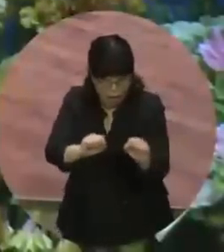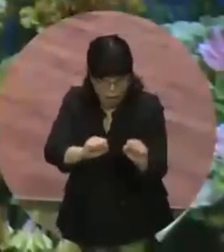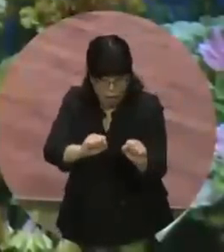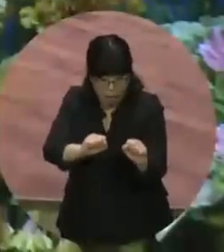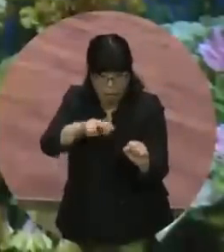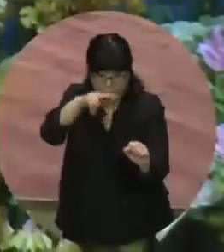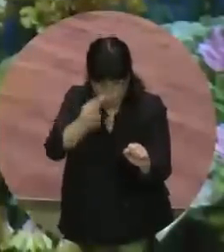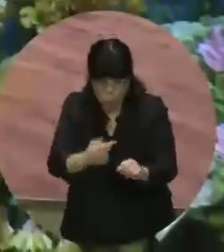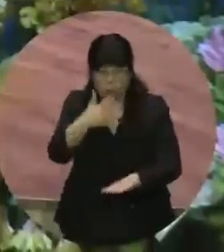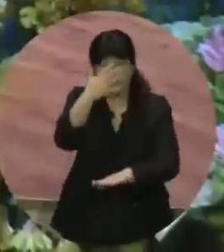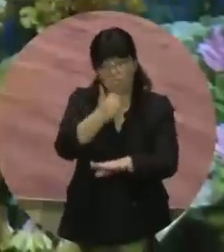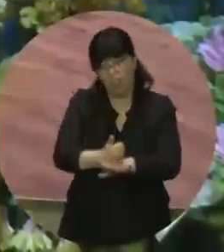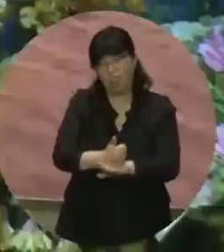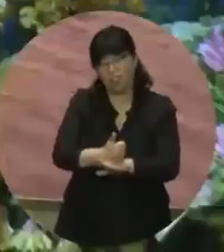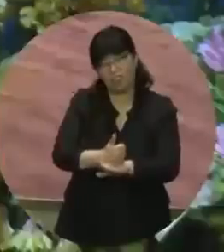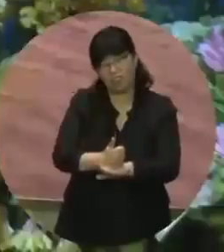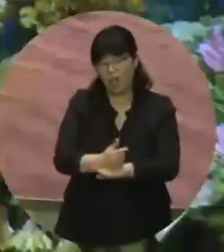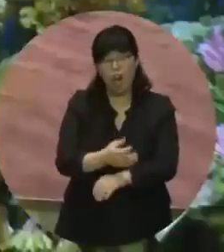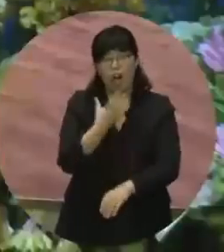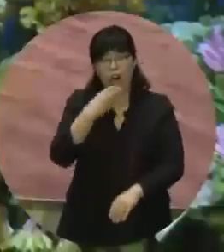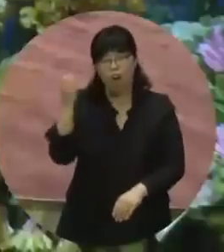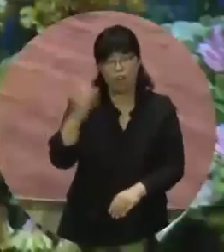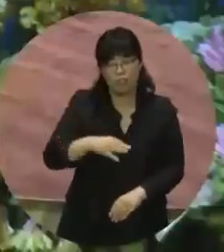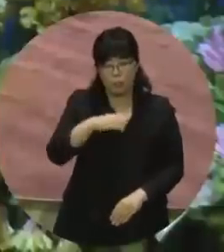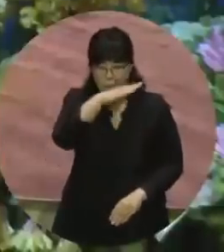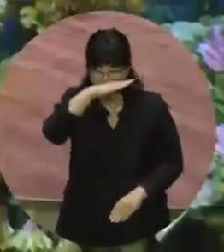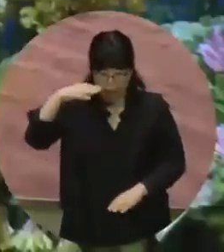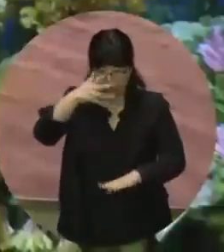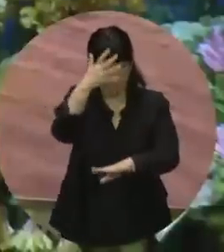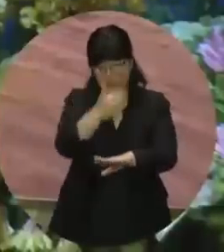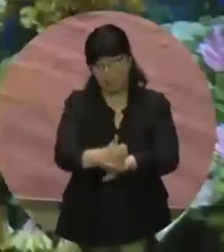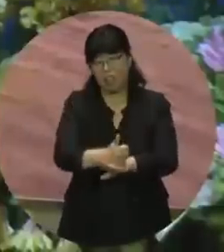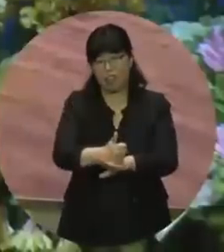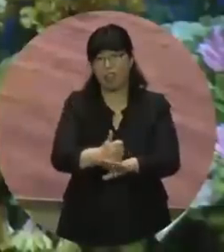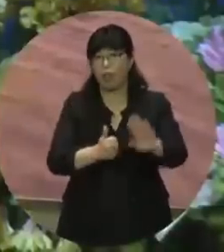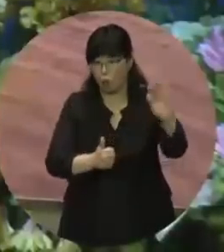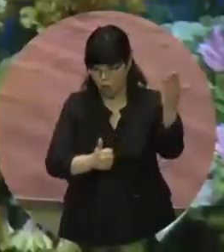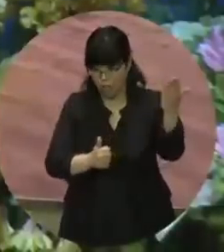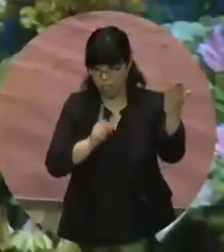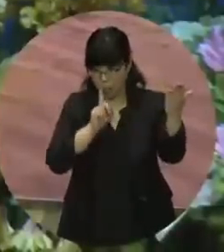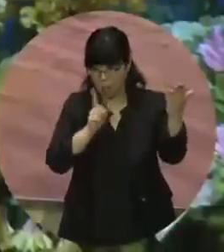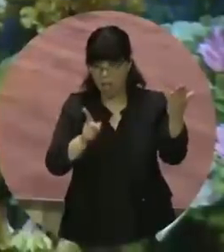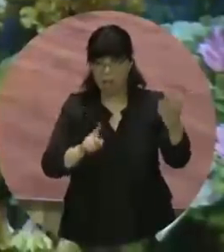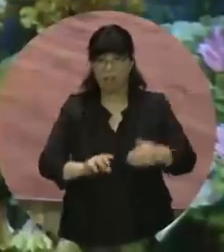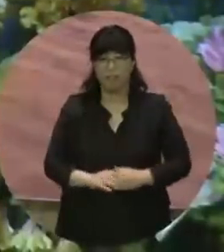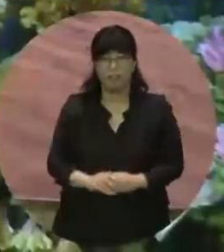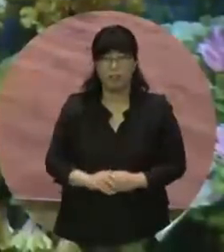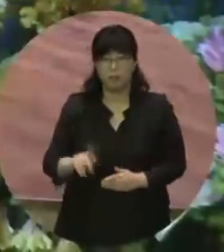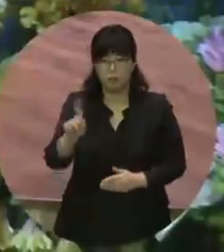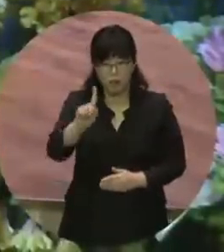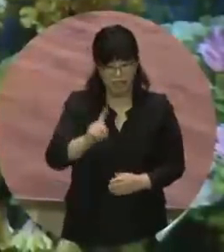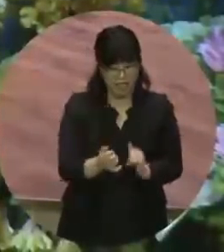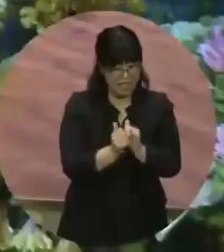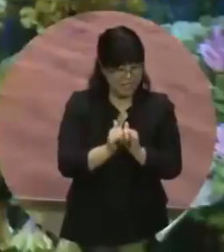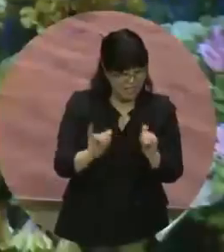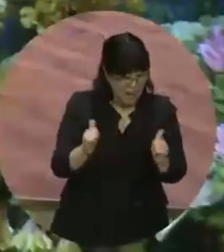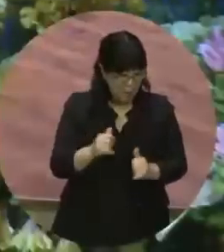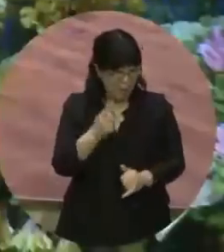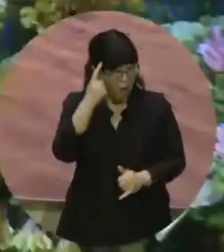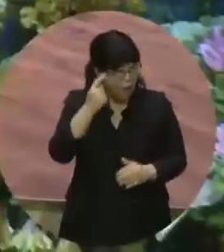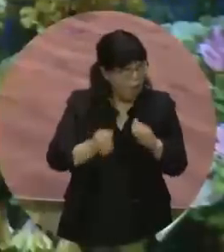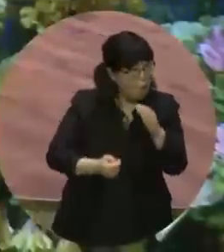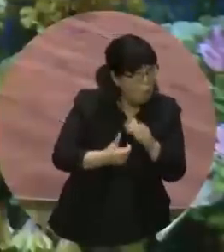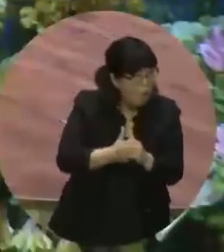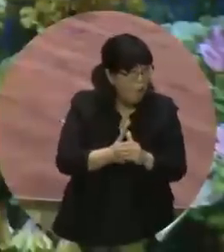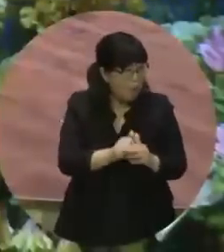있다. 영적 사필귀정. 하나님은 결국 언약을